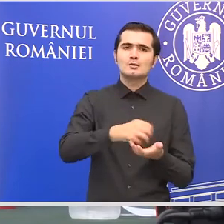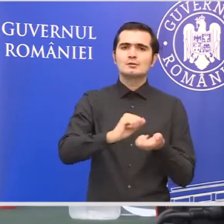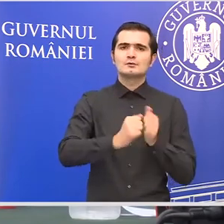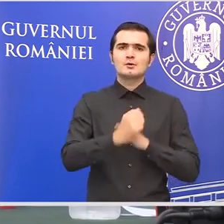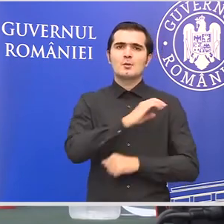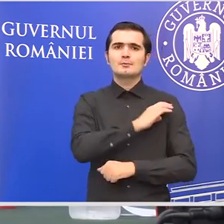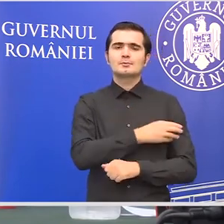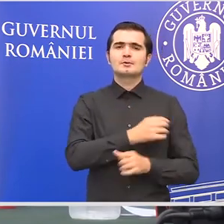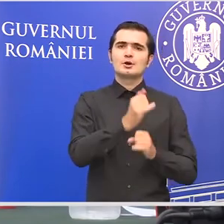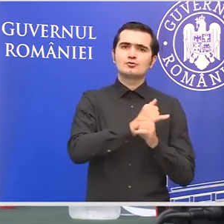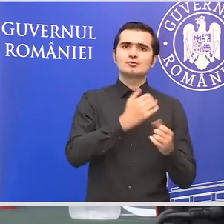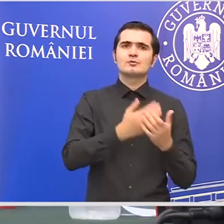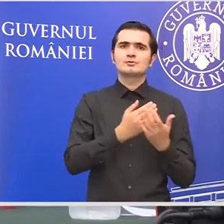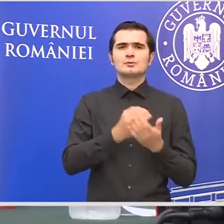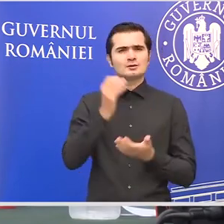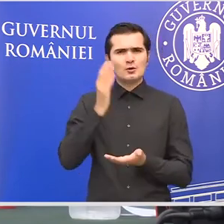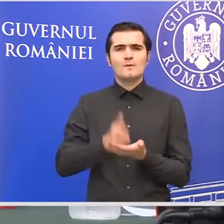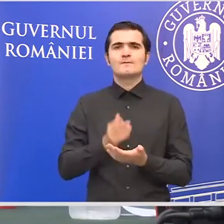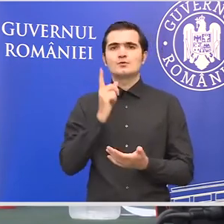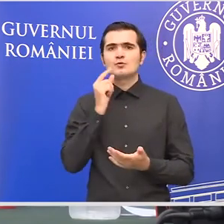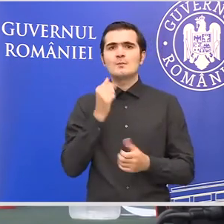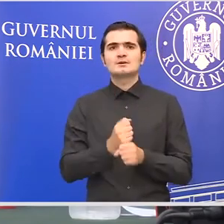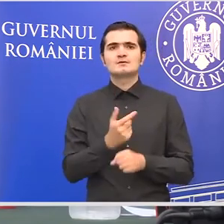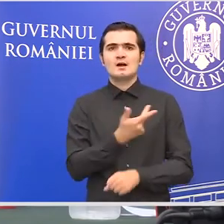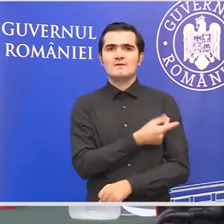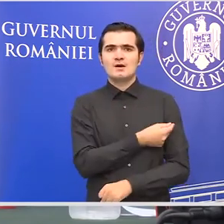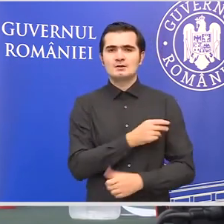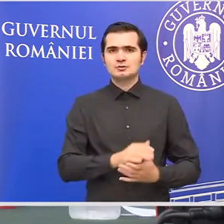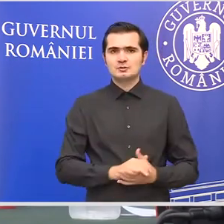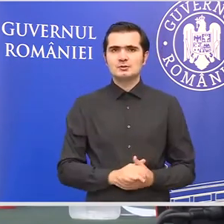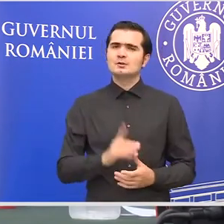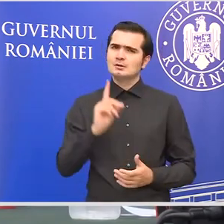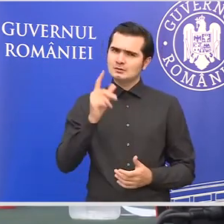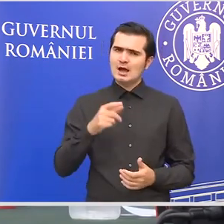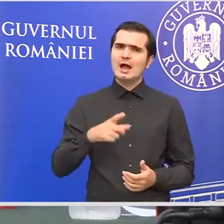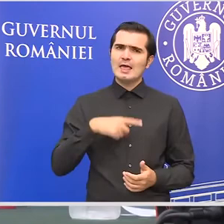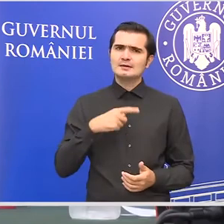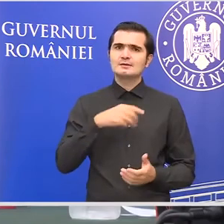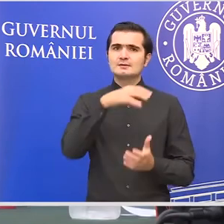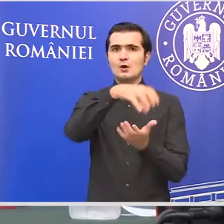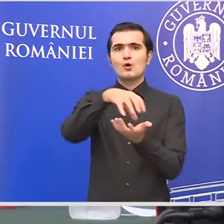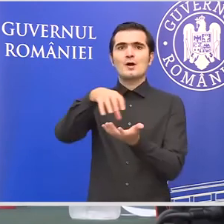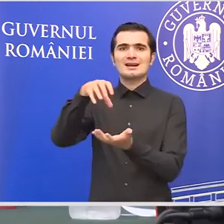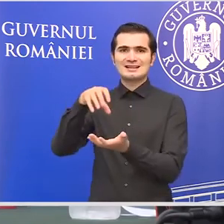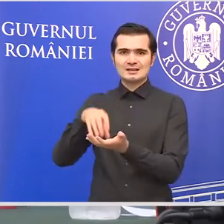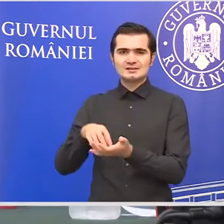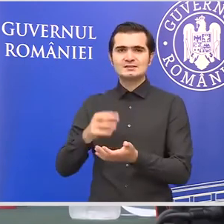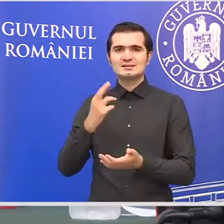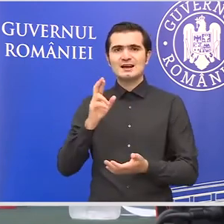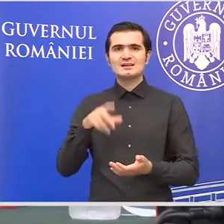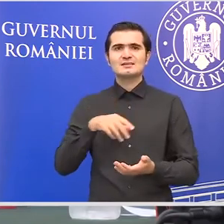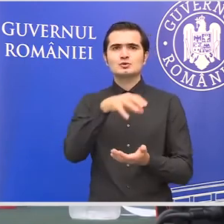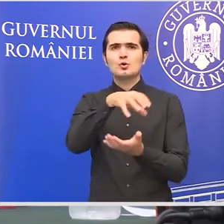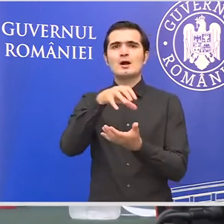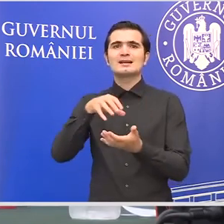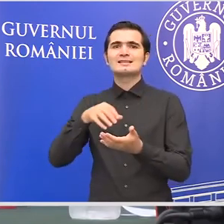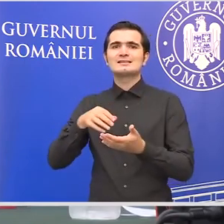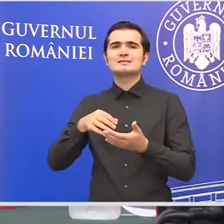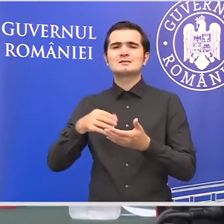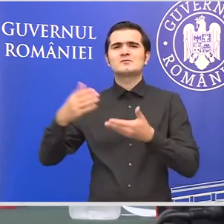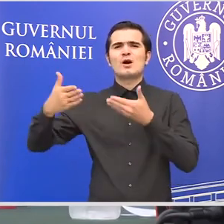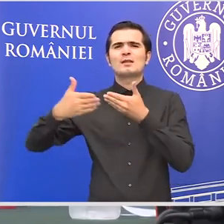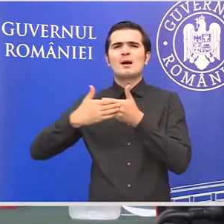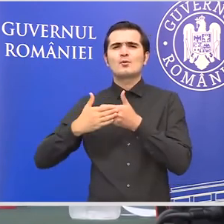pentru a convinge oamenii să se vaccineze? Într-adevăr, sunt aceste localități, dar ele sunt localitățile limitrofe